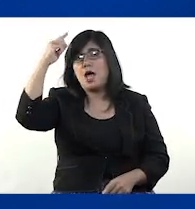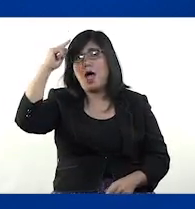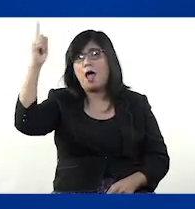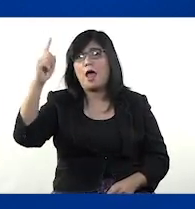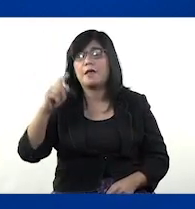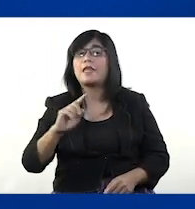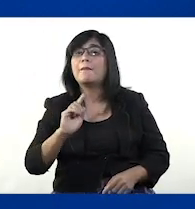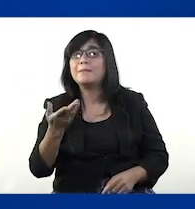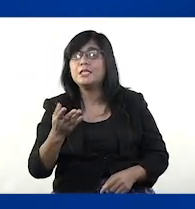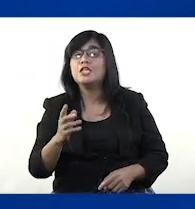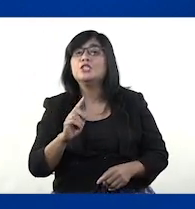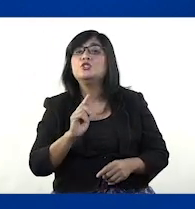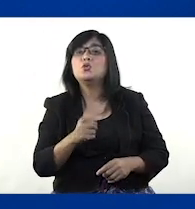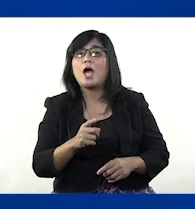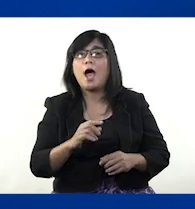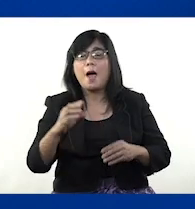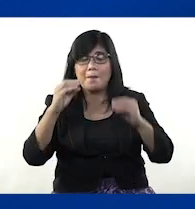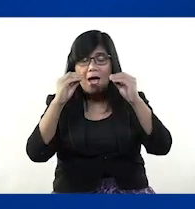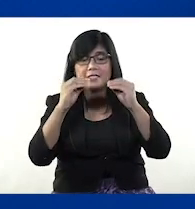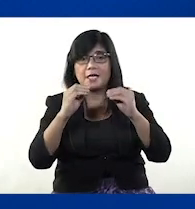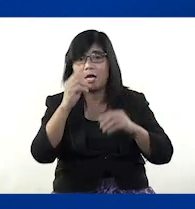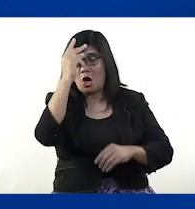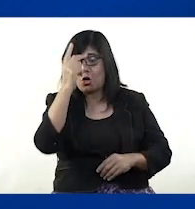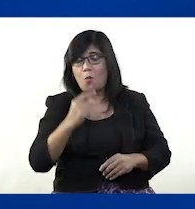tetapi Alkitab saya juga mengajarkan Rhoma